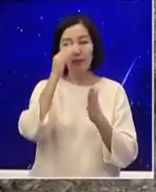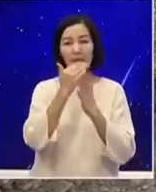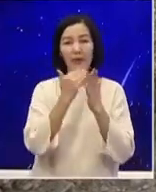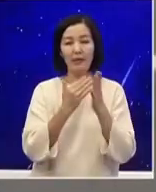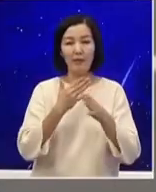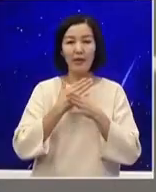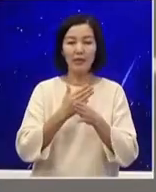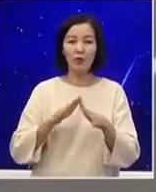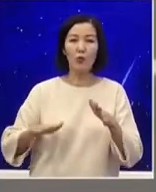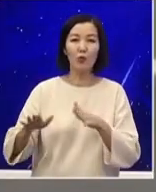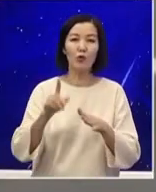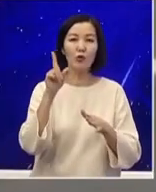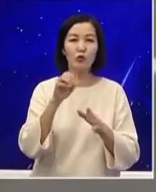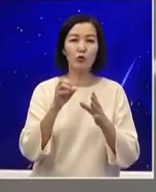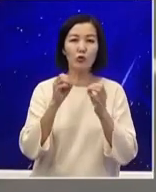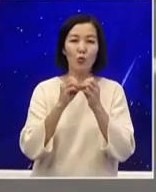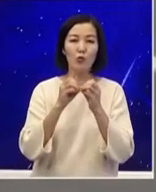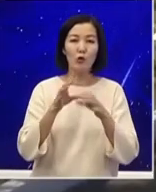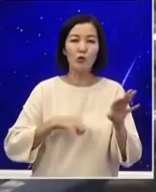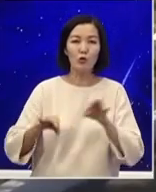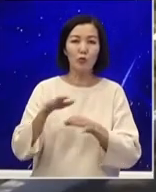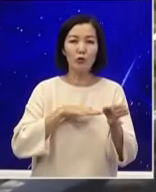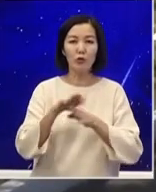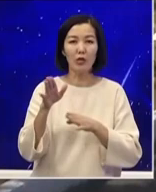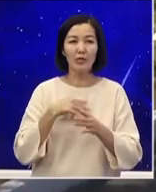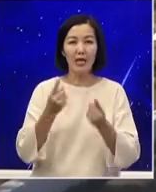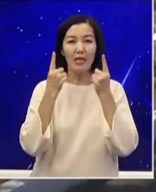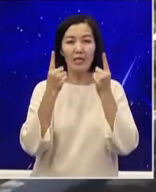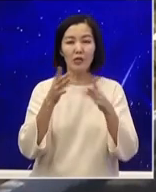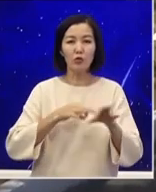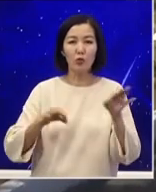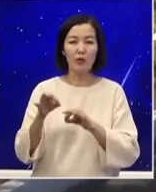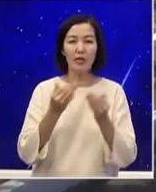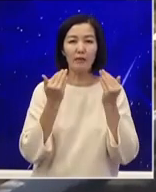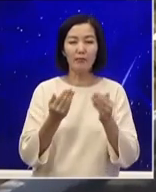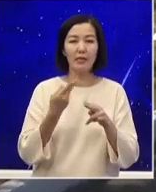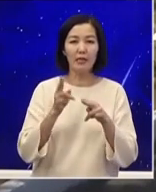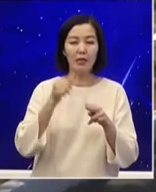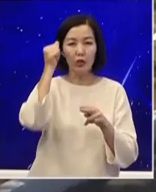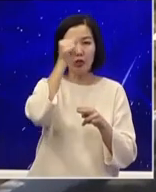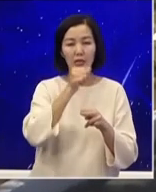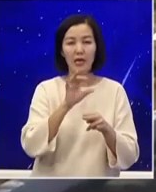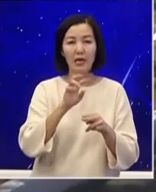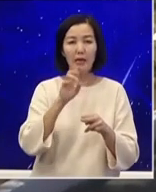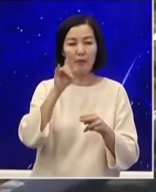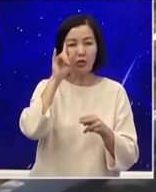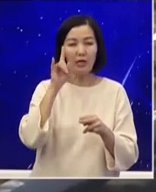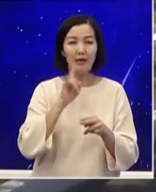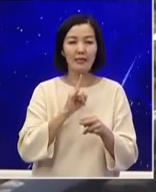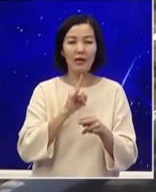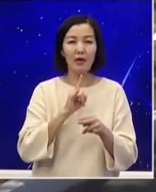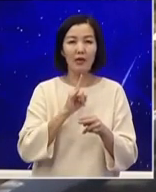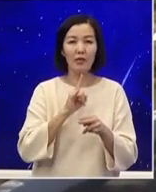аясында өңірде 110 жоба іске асырылуда. Ірі жобалардың бірі ағымдағы жылы Еңбекші Қазақ топтық су құбырының құрылысы